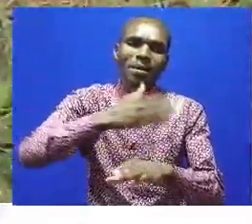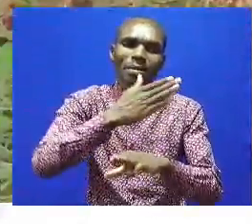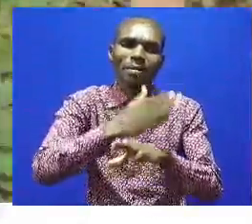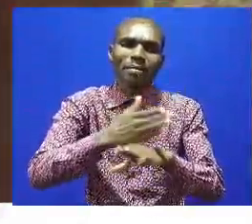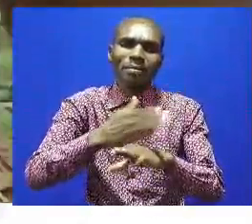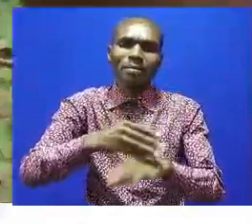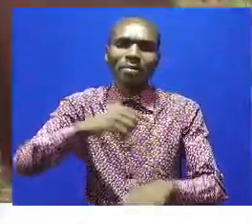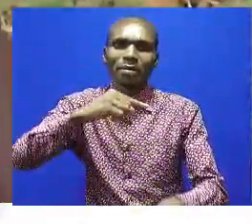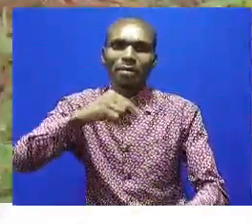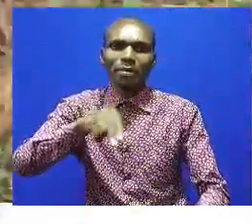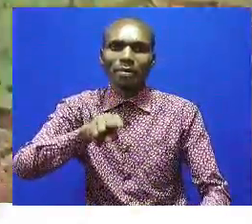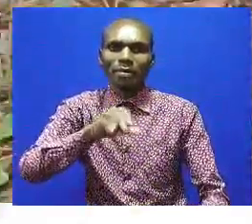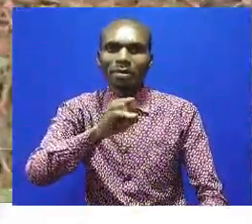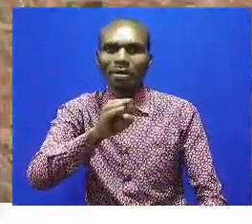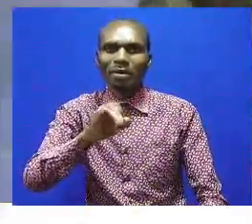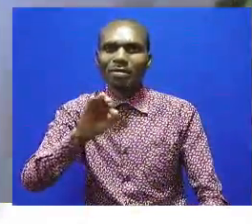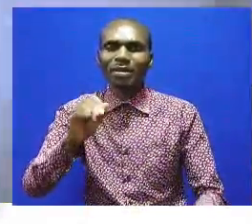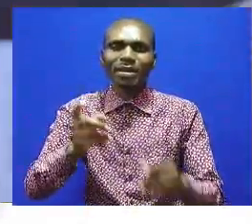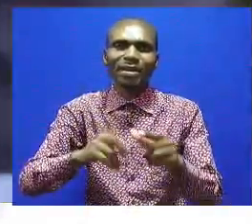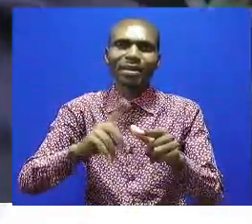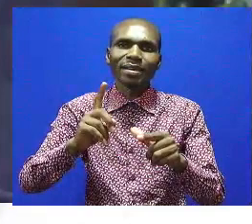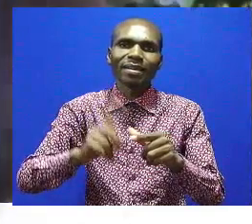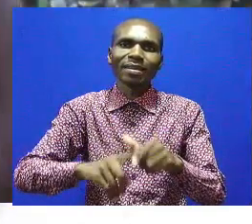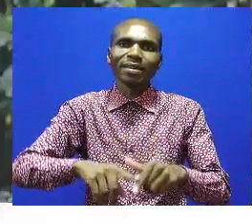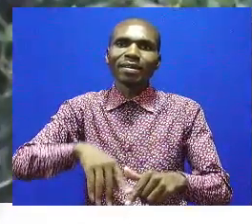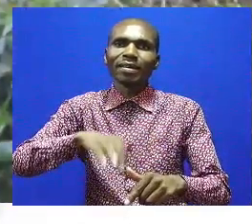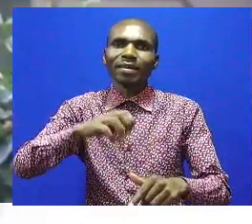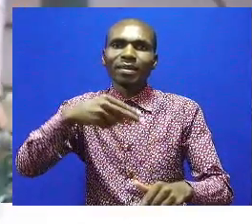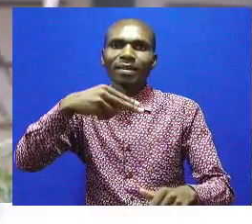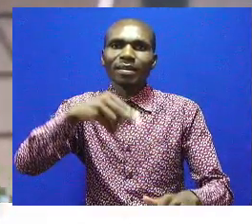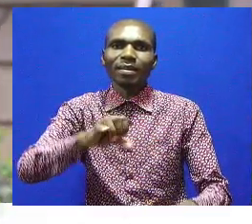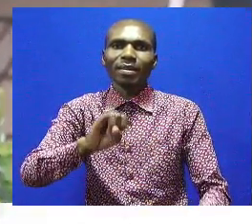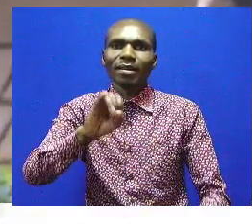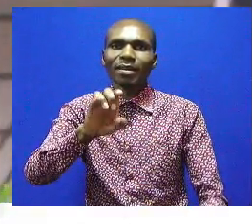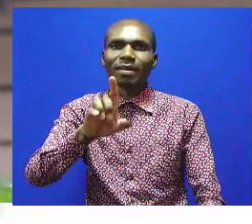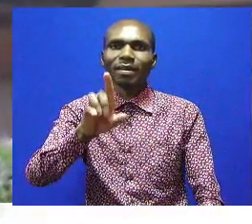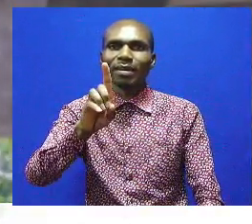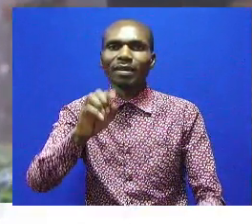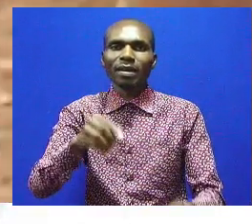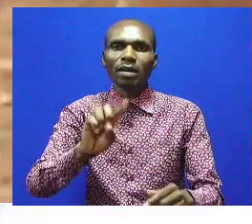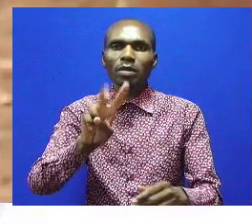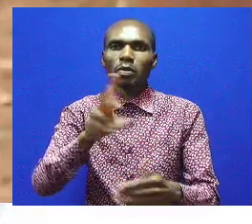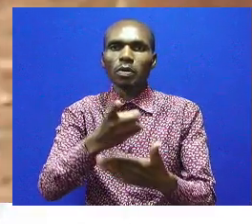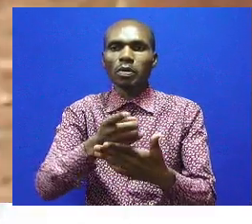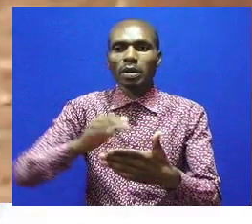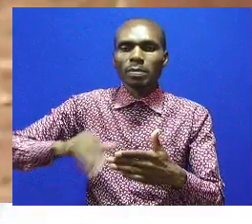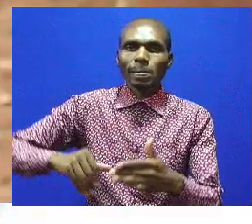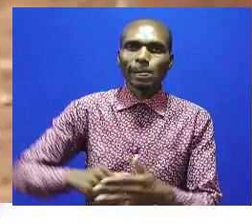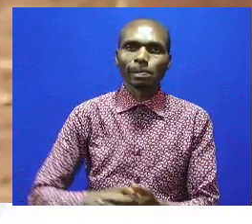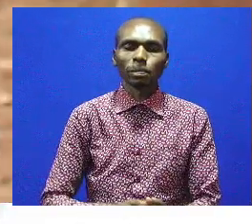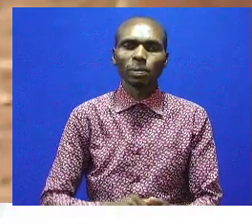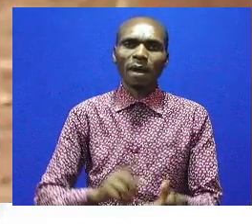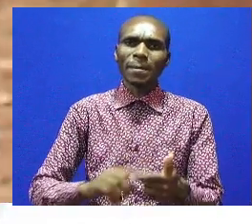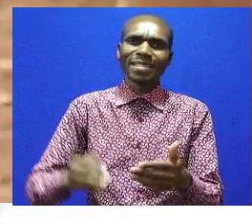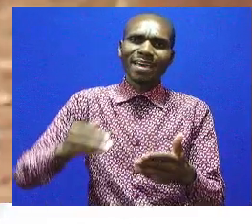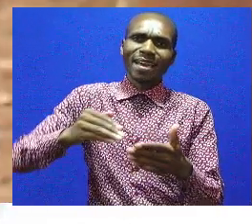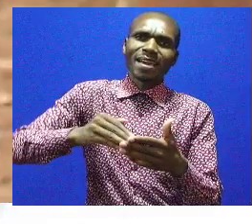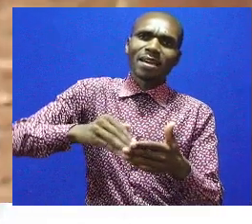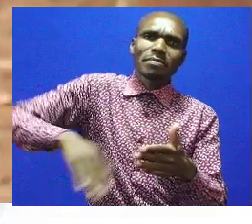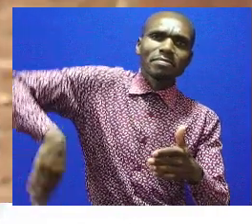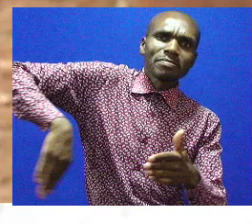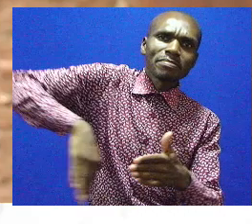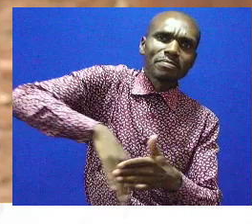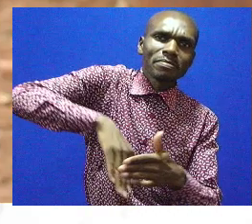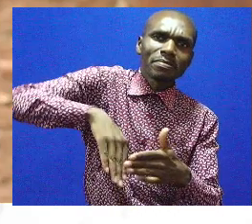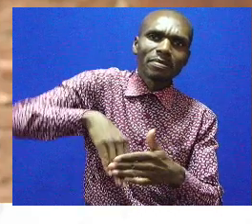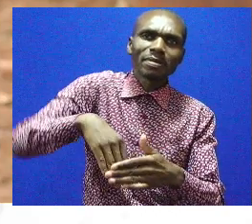Kajiado United asege tikia Ildamat chiwiki vere chia etire. Lakini tuwa nyara tukwa kumopiro ipake daika